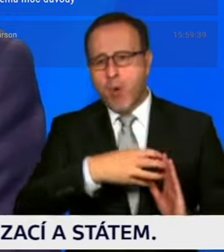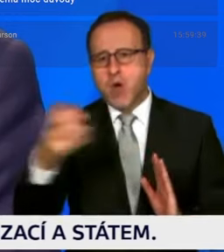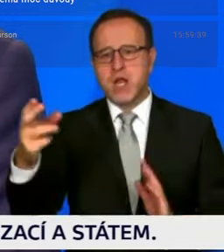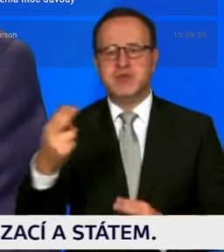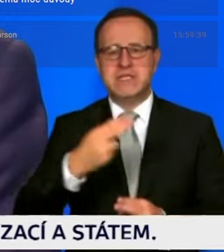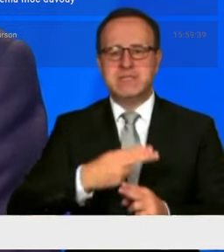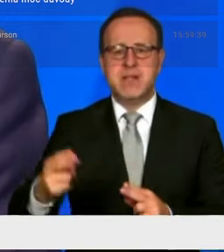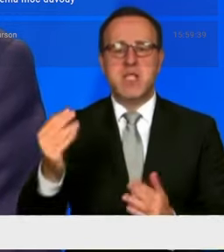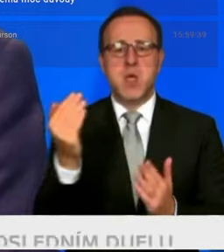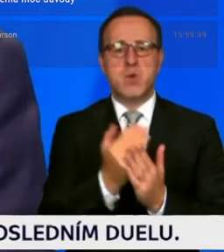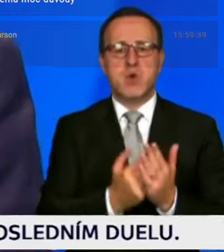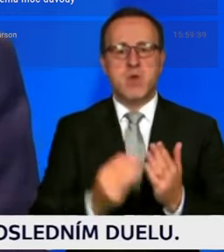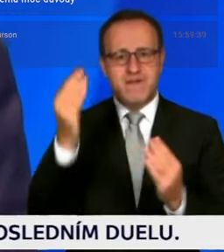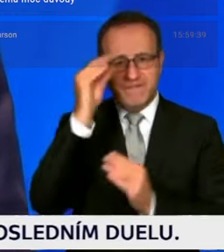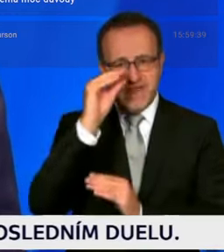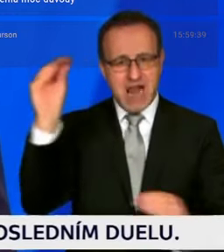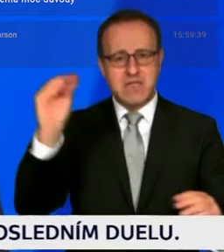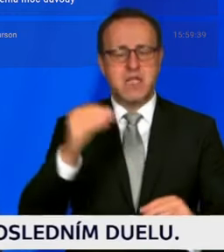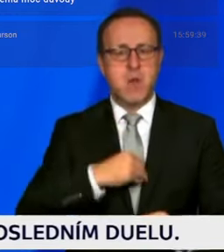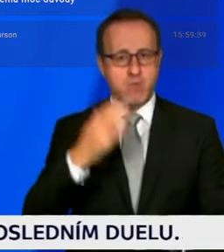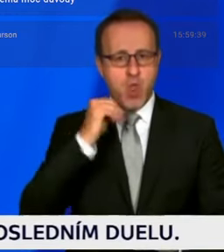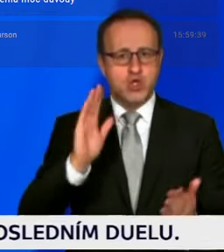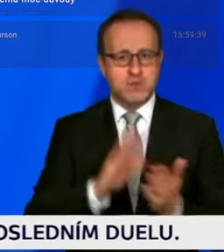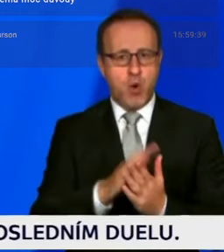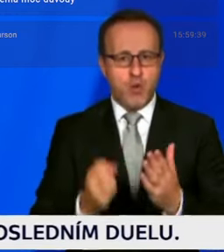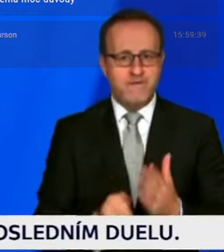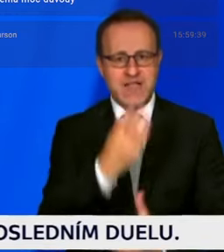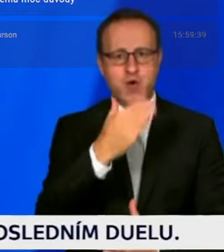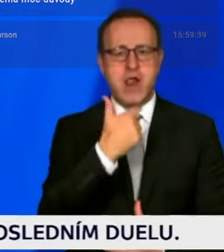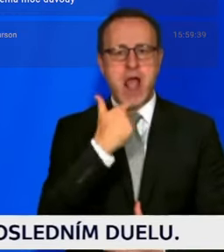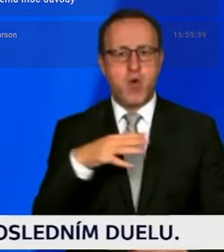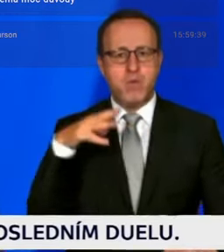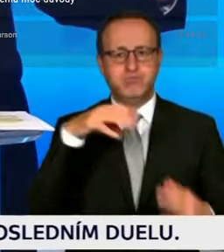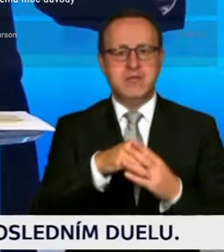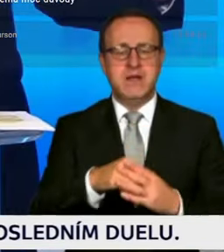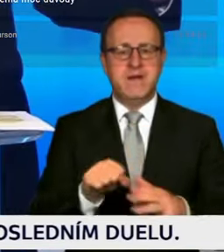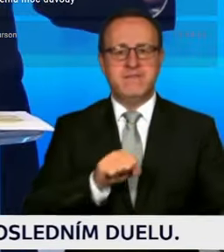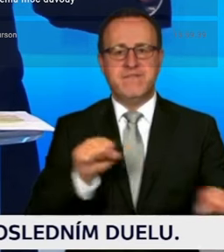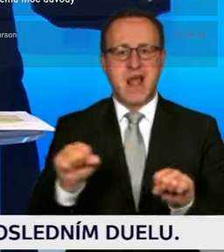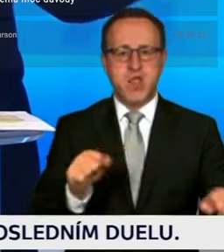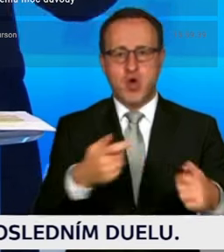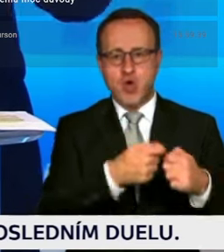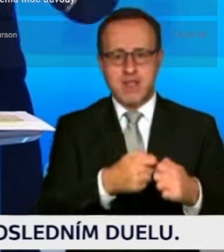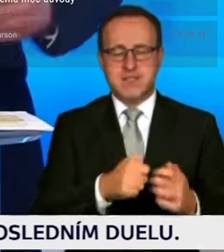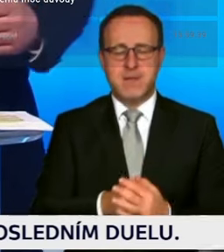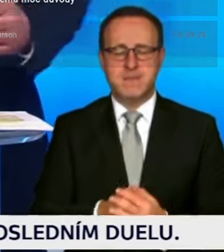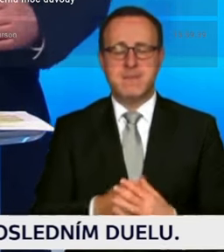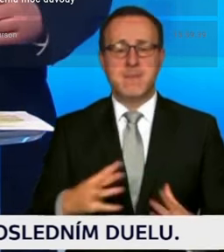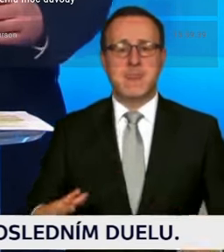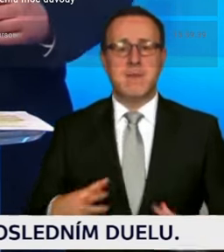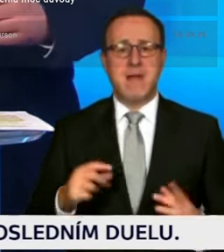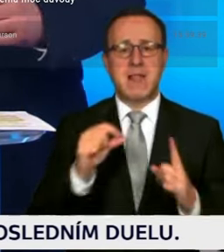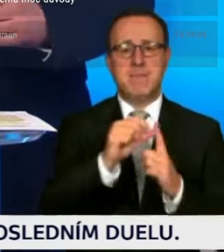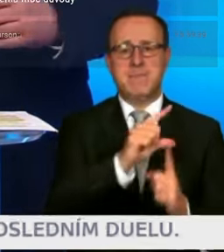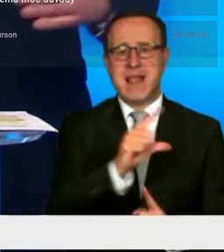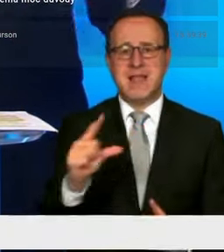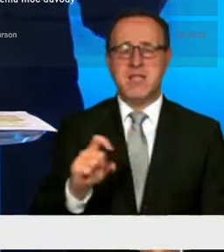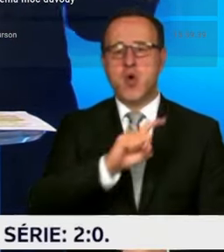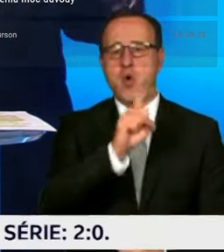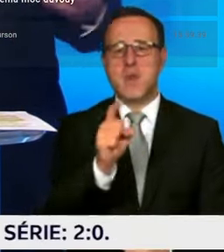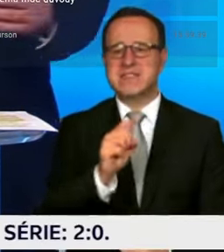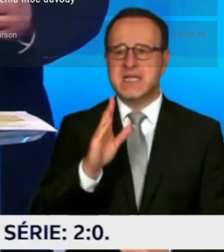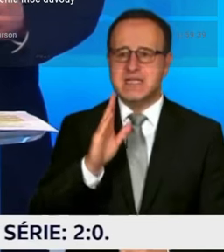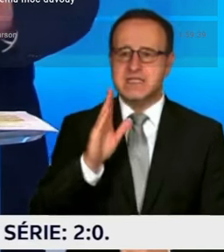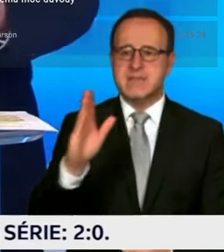vyhlásenia tak ako som ho ešte spolu tvoril ako súčasť vládnej koalície pán pelegrini eh dovoľte mi aby som teda možno nasmeroval eh otázku Aj na to ako